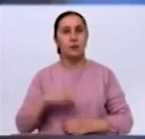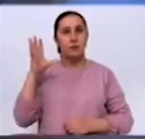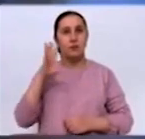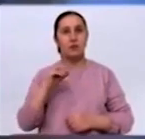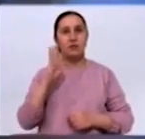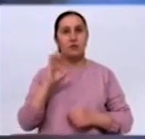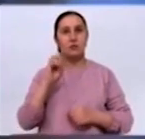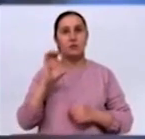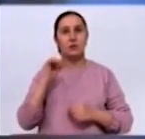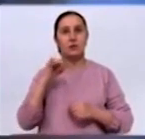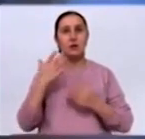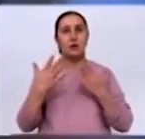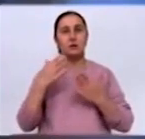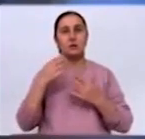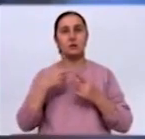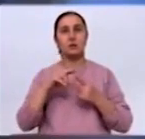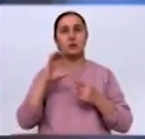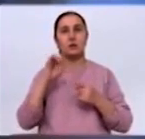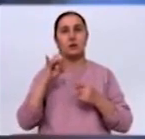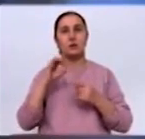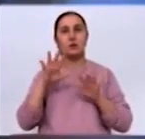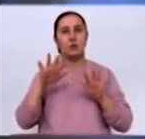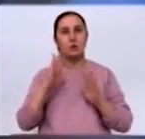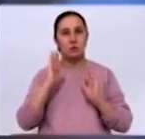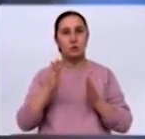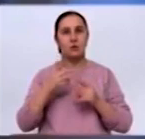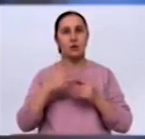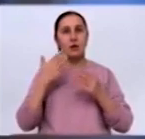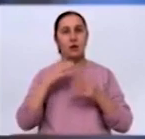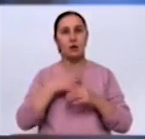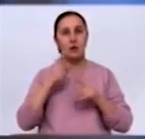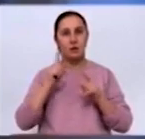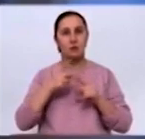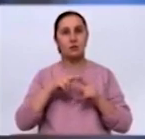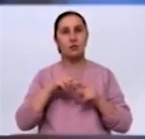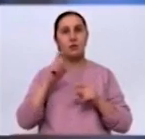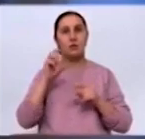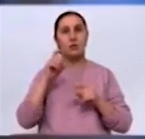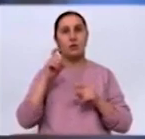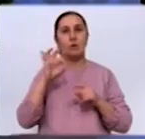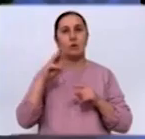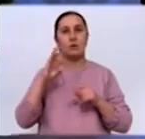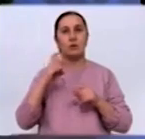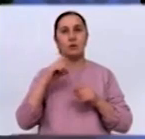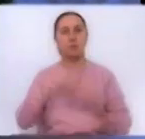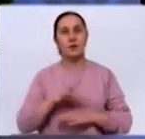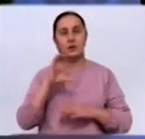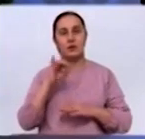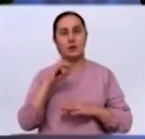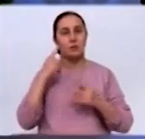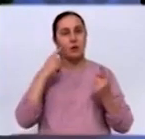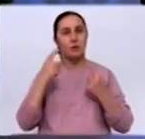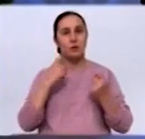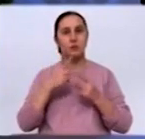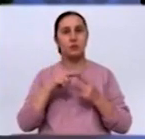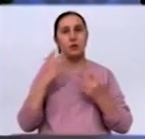Barcha veb-saytlar qaysidir serverga, demak, joylashgan bo'ladi. Aslida siz hosting xizmatidan foydalanasiz. Saytingiz